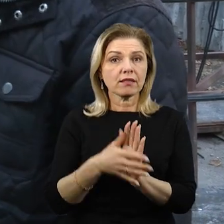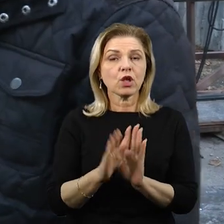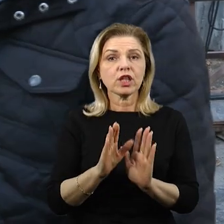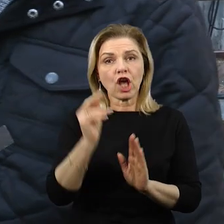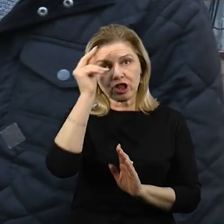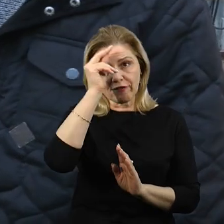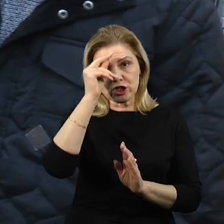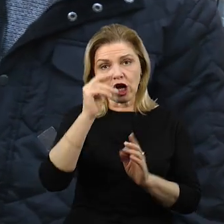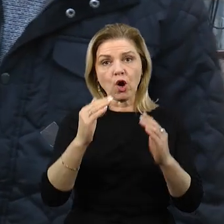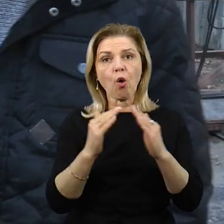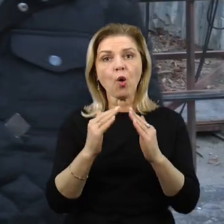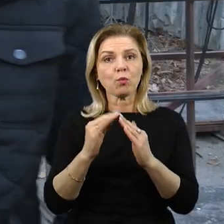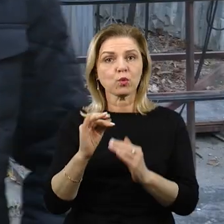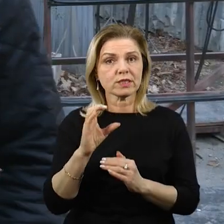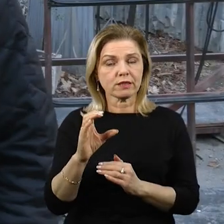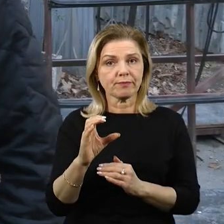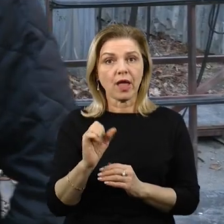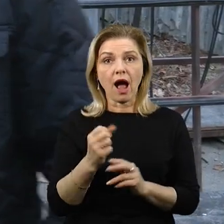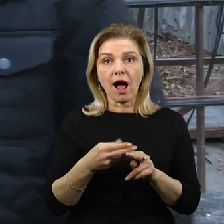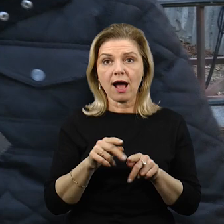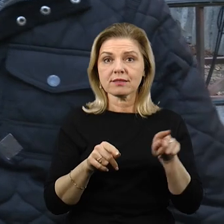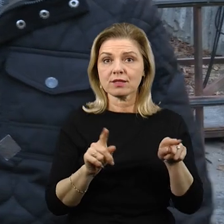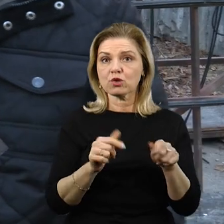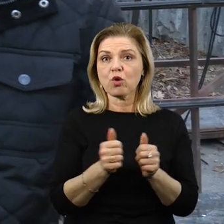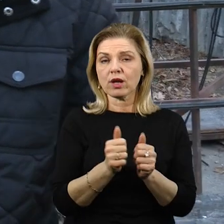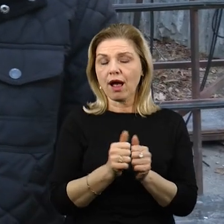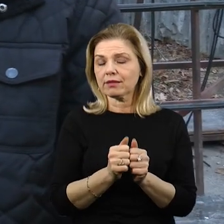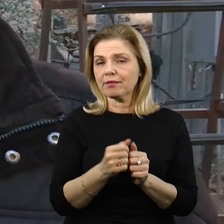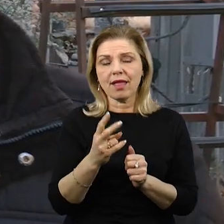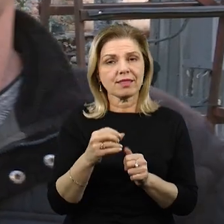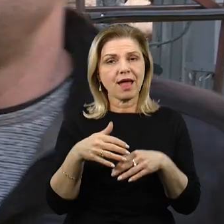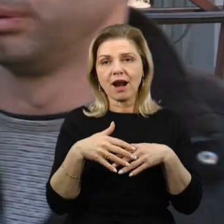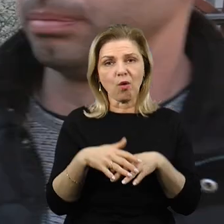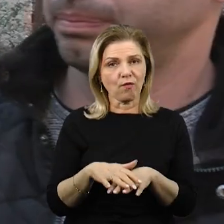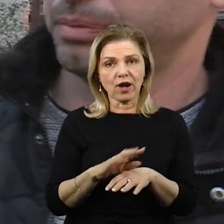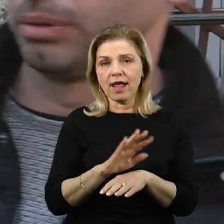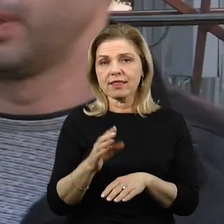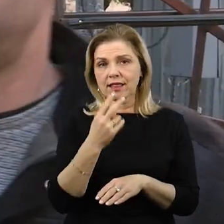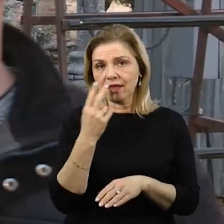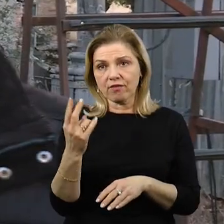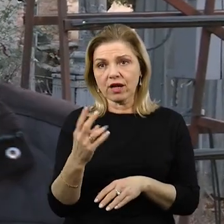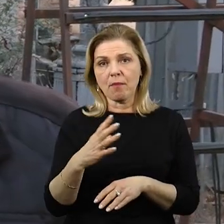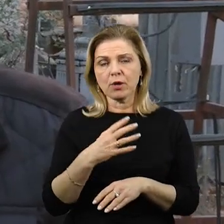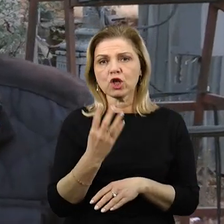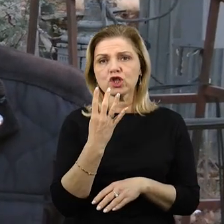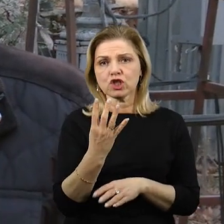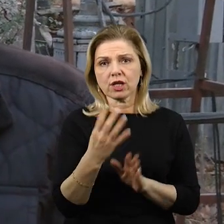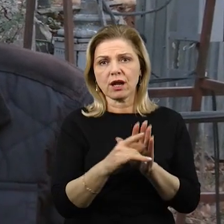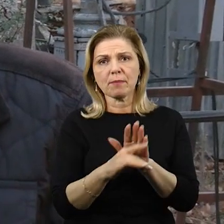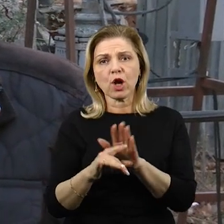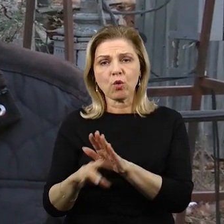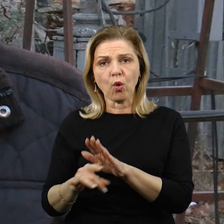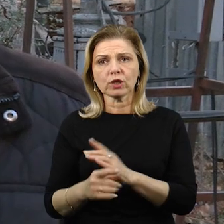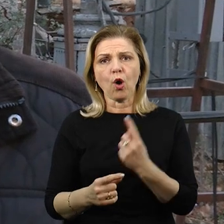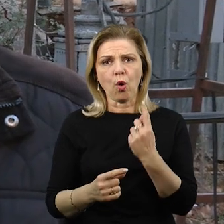бачите ззаді столовка то це ще навіть не не розраховували не дивилися на територію було чотири прильоти ну да один з